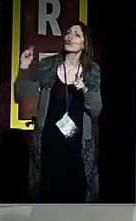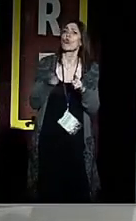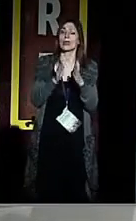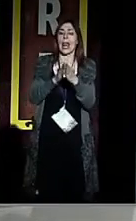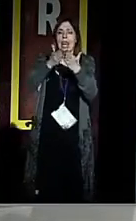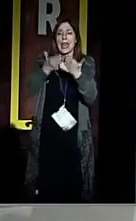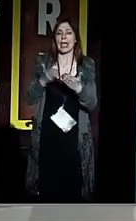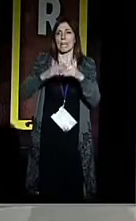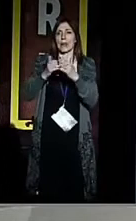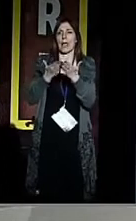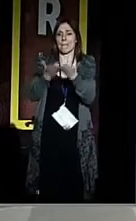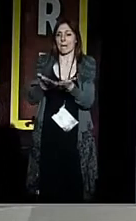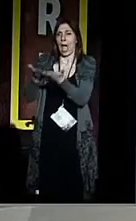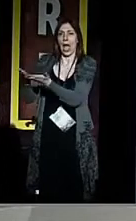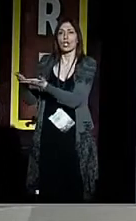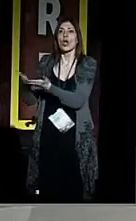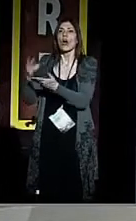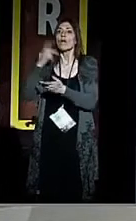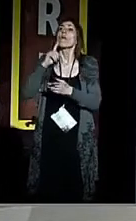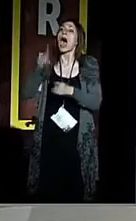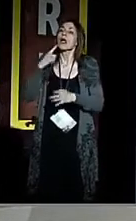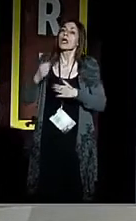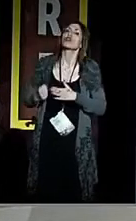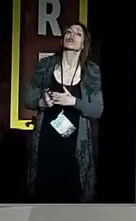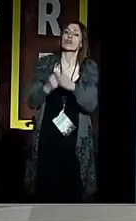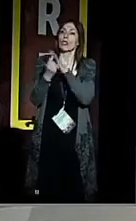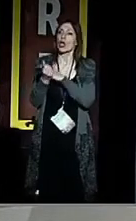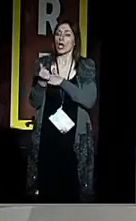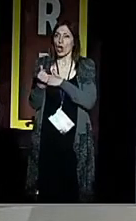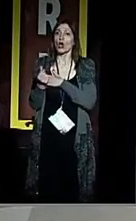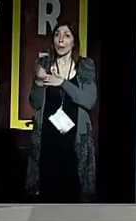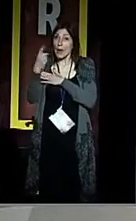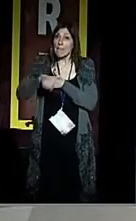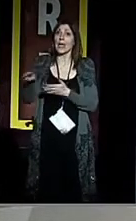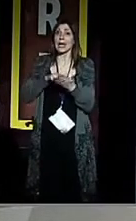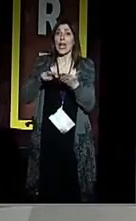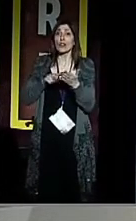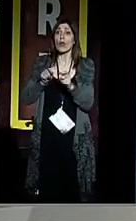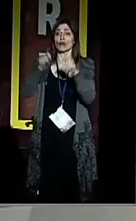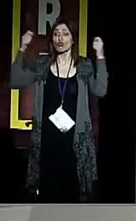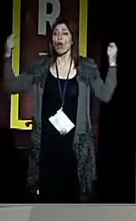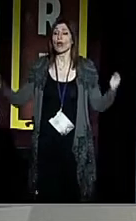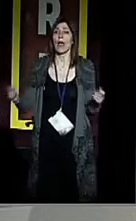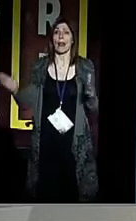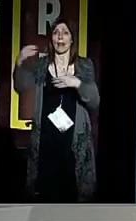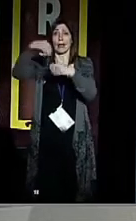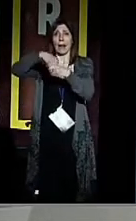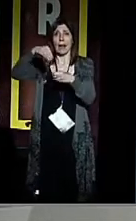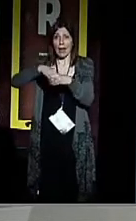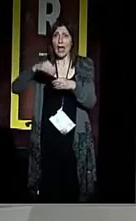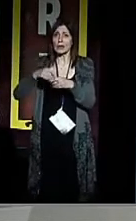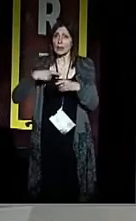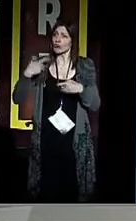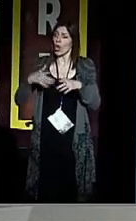Ma anche la legge ma anche il sostegno economico, questa non è una legge, per la lettura dei giornali in classe, che abbiamo promosso con